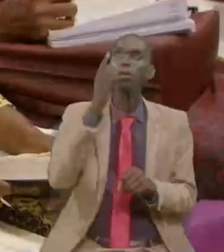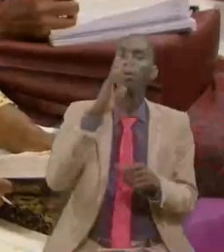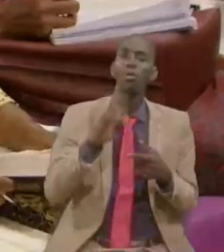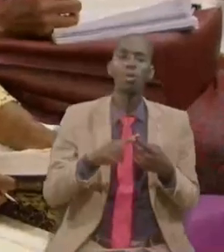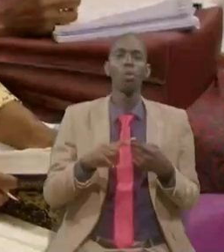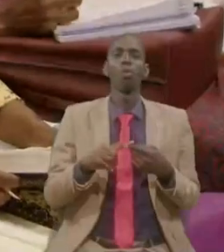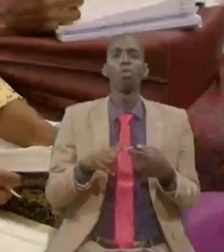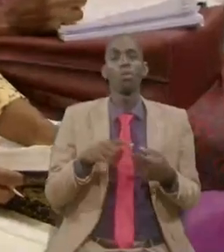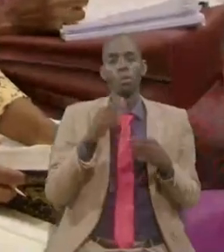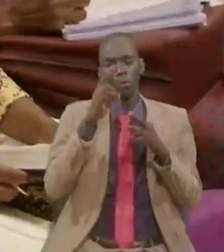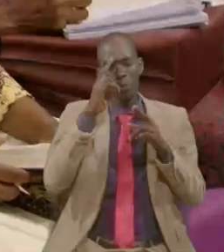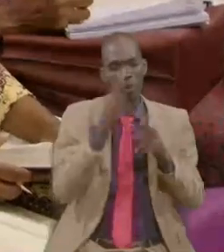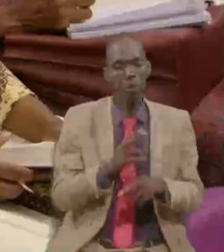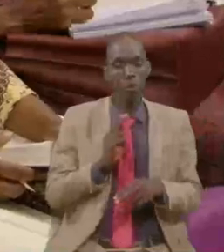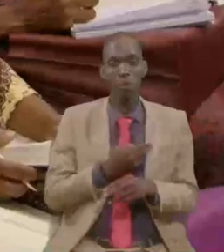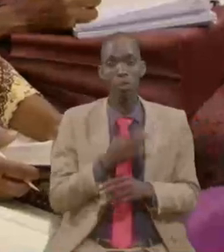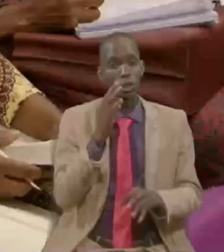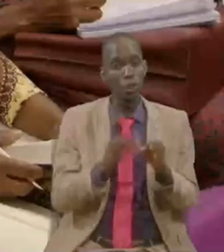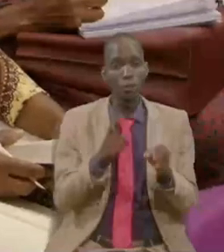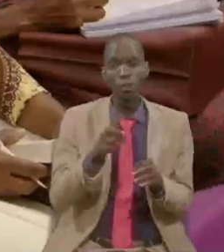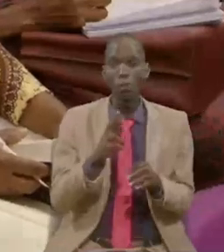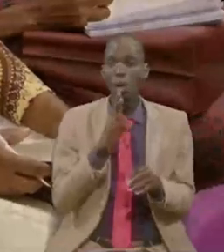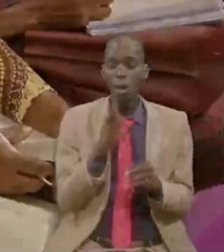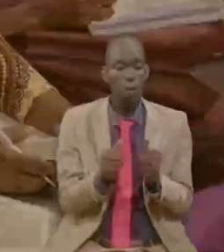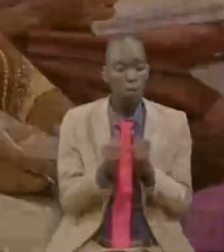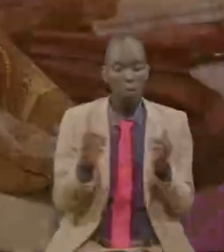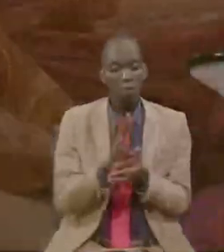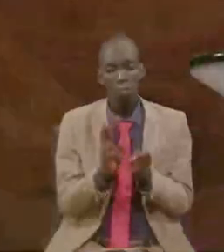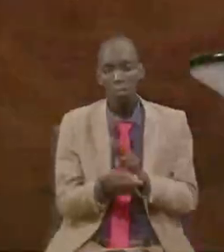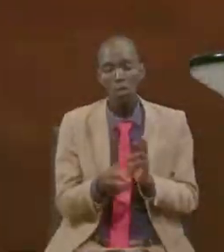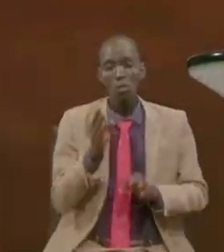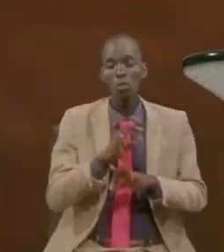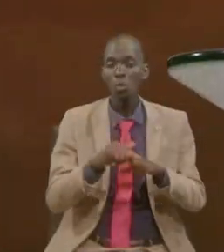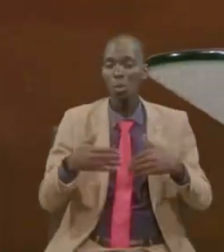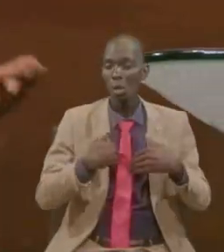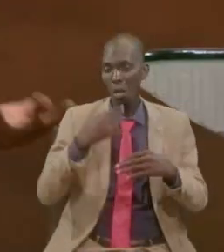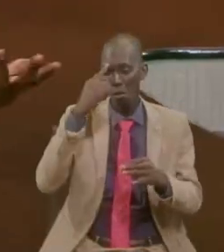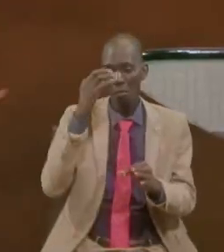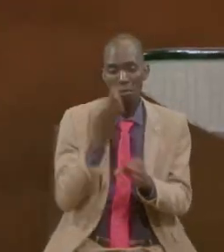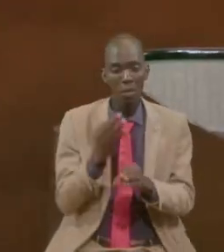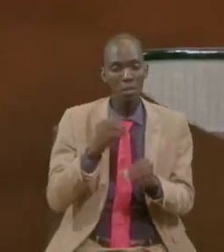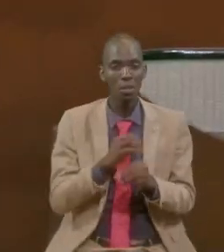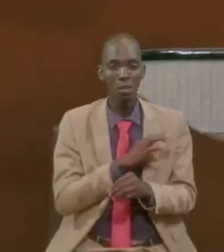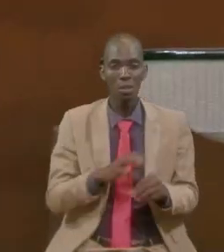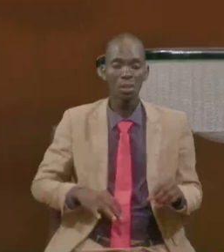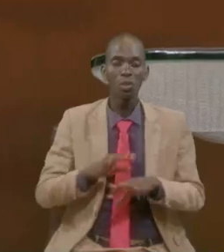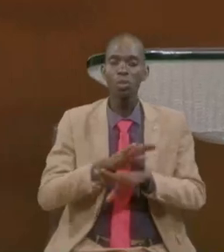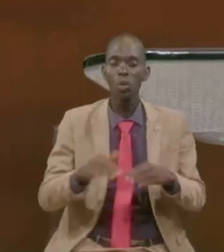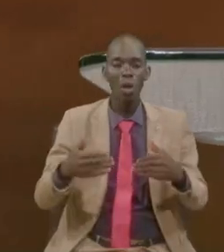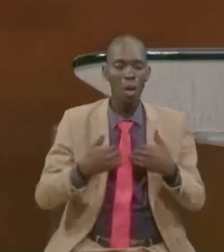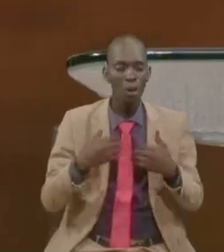que Dieu nous honore s'il n'y a pas de repentance, s'il n'y a pas de foi en Christ, s'il n'y a pas